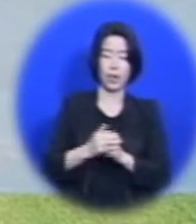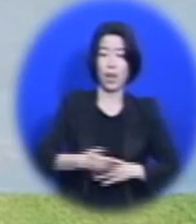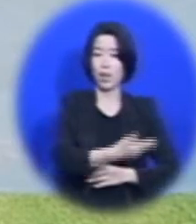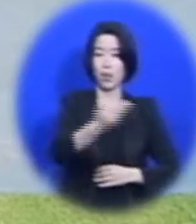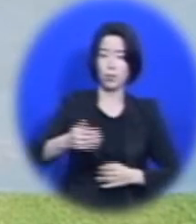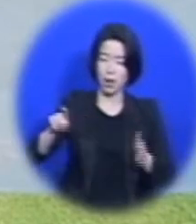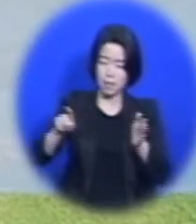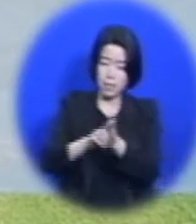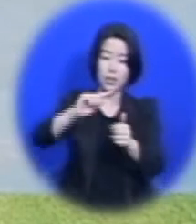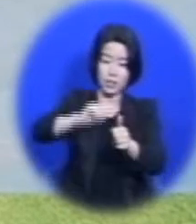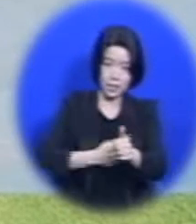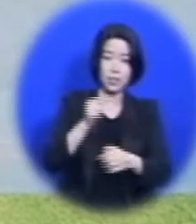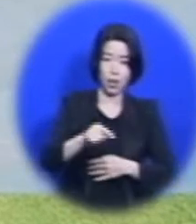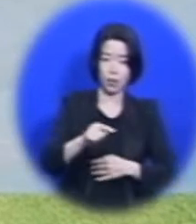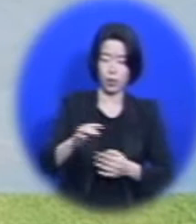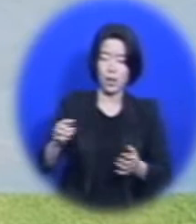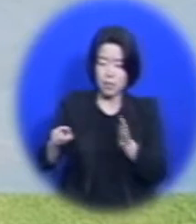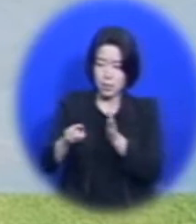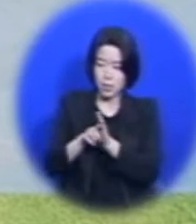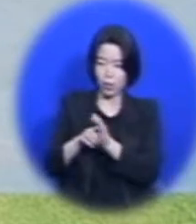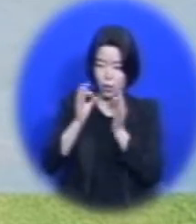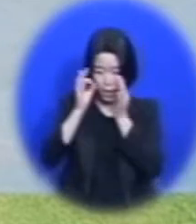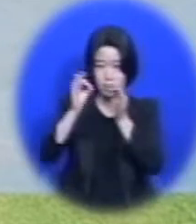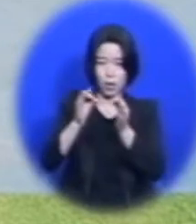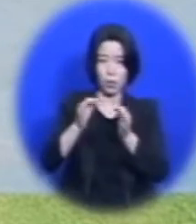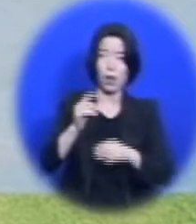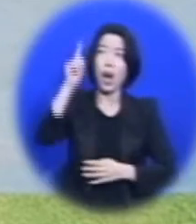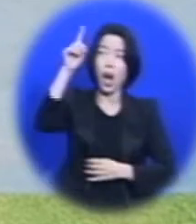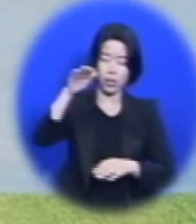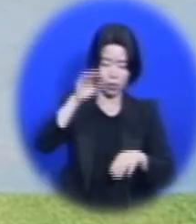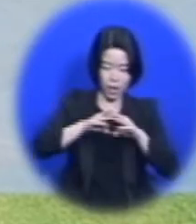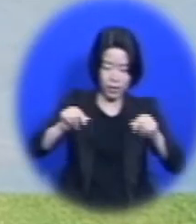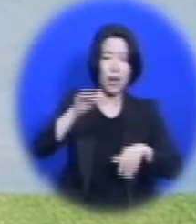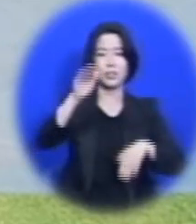여러분, 믿어지는 거하고 믿으려고 애를 쓰는 거하고는 하늘과 땅 차이입니다.